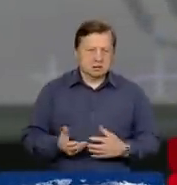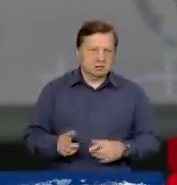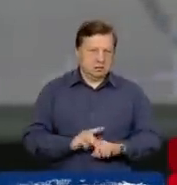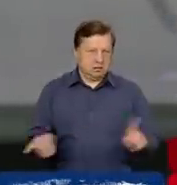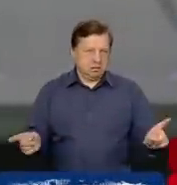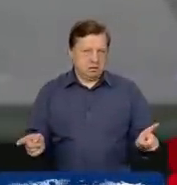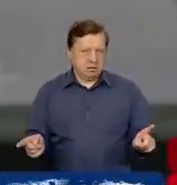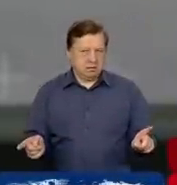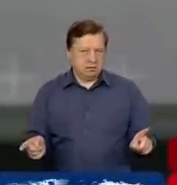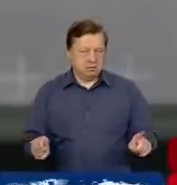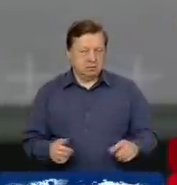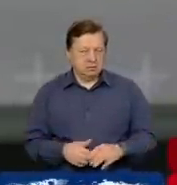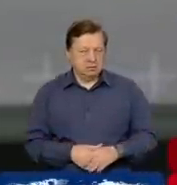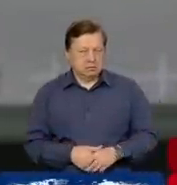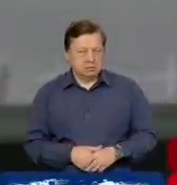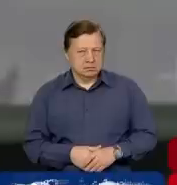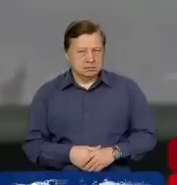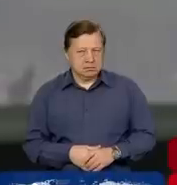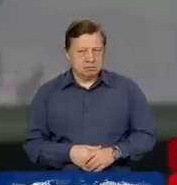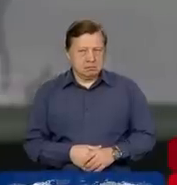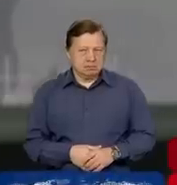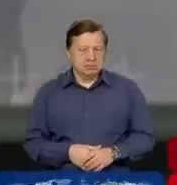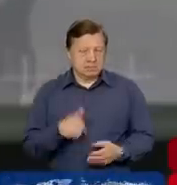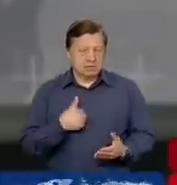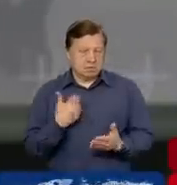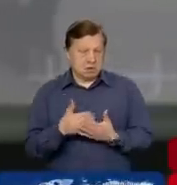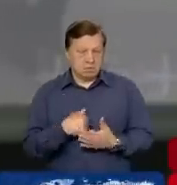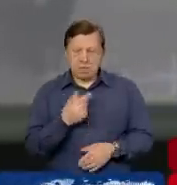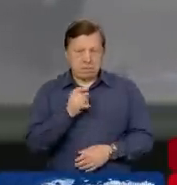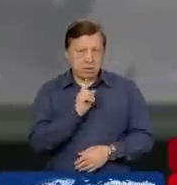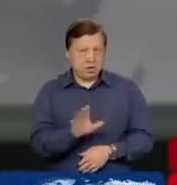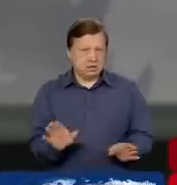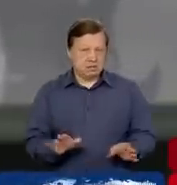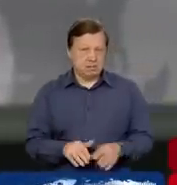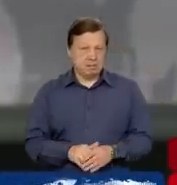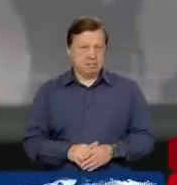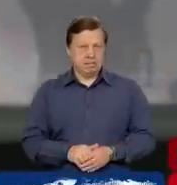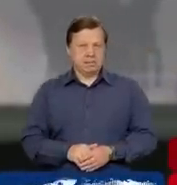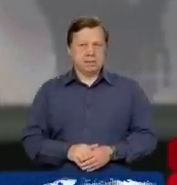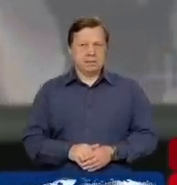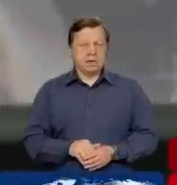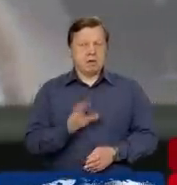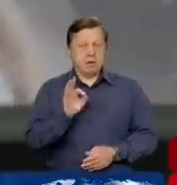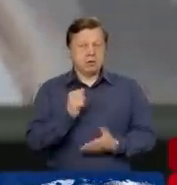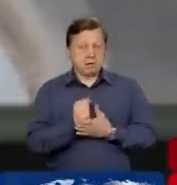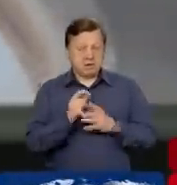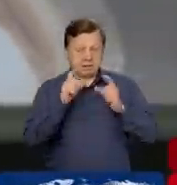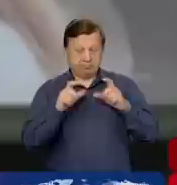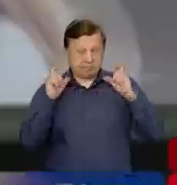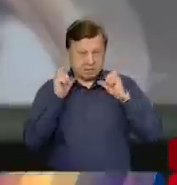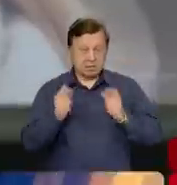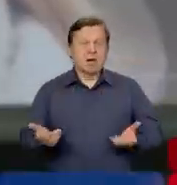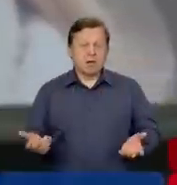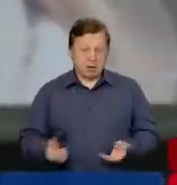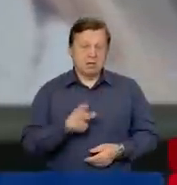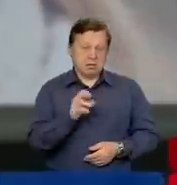jednak przeciwwskazane, więc tego bym nie zalecał. W kwestii używania maseczki osłony twarzy, oczywiście to